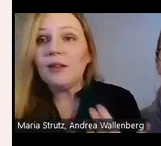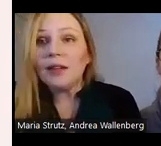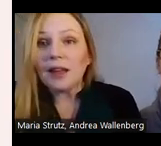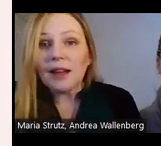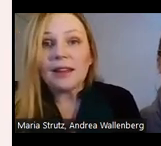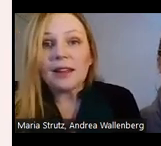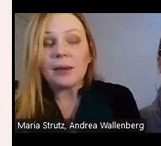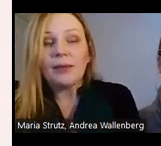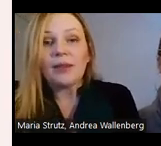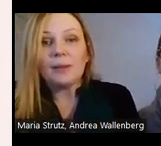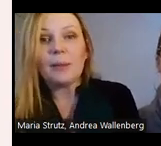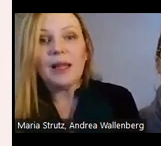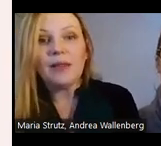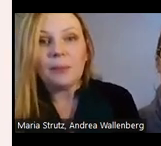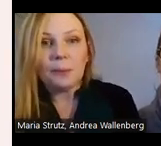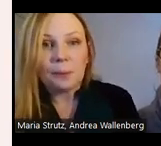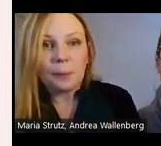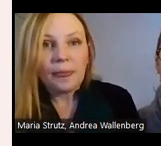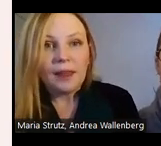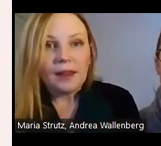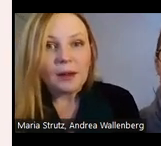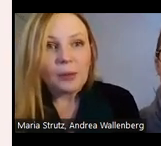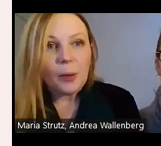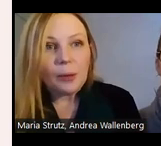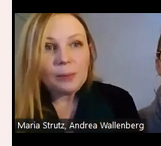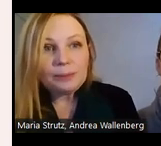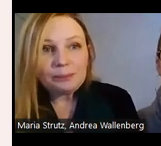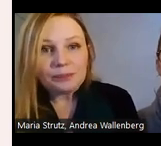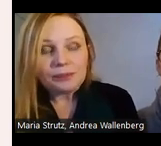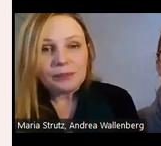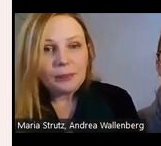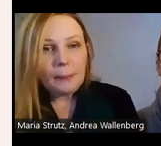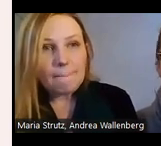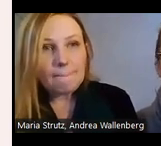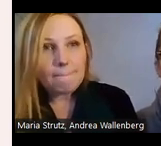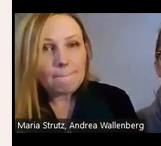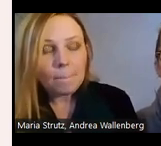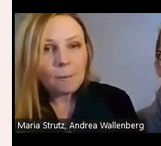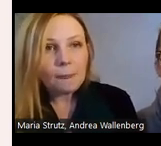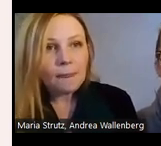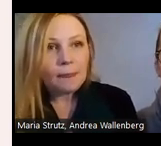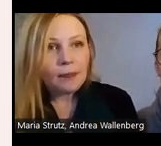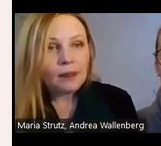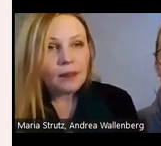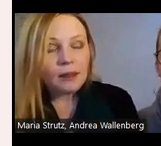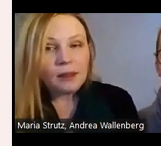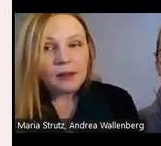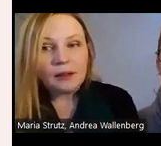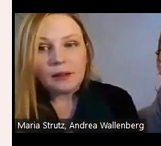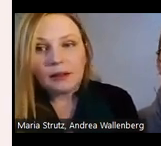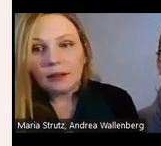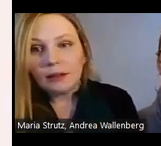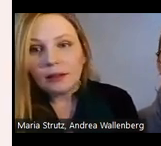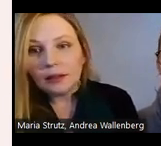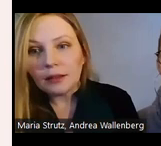kan vara delaktig i det som händer i mitt liv. Precis. Genom språk. Ska vi bara fråga Ingrid, hur låter ljudet nu? Är det